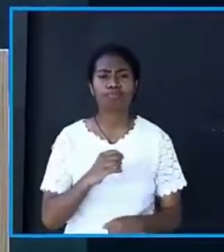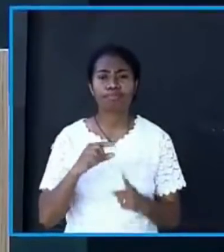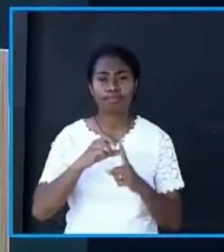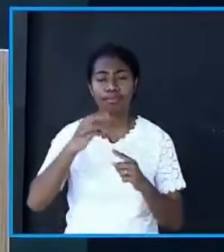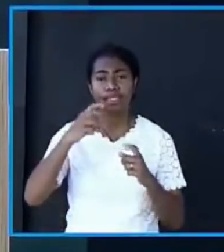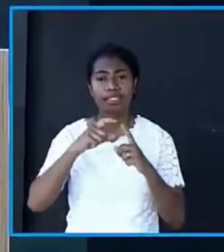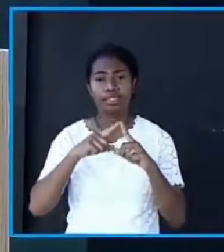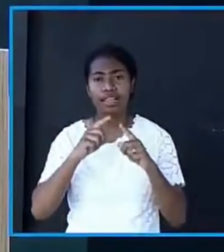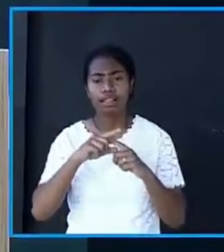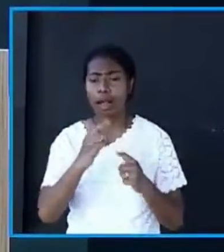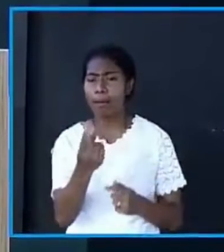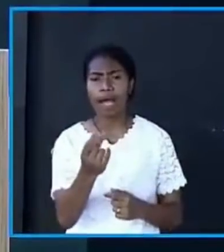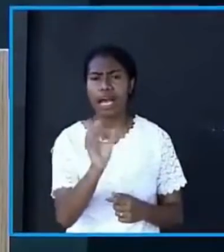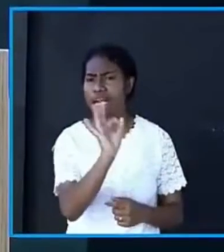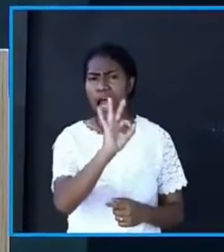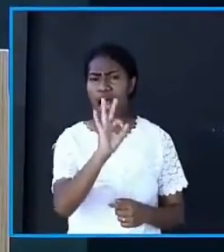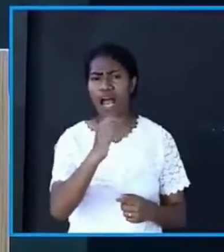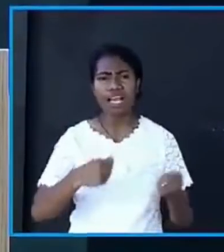just